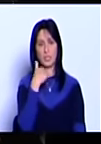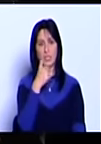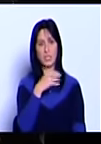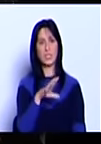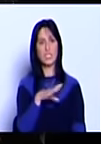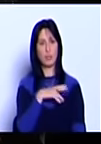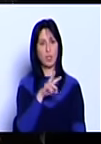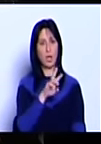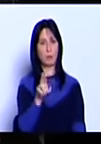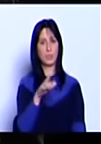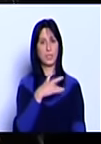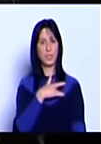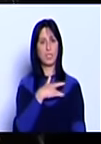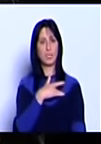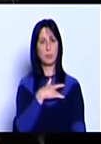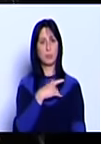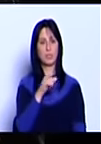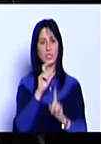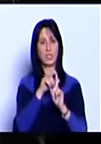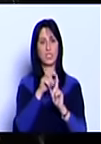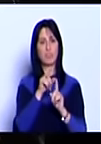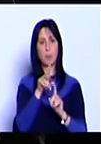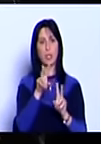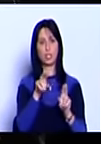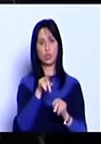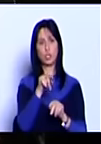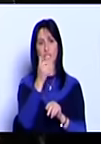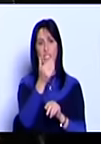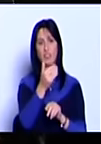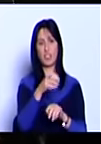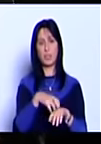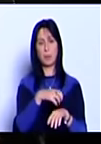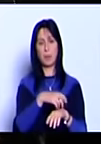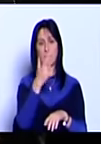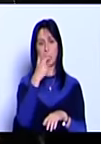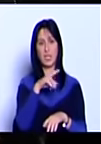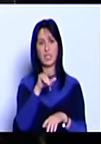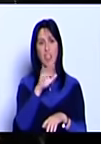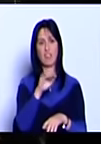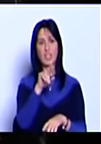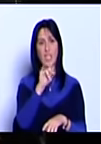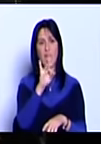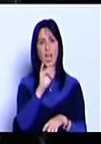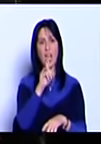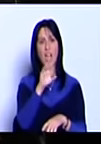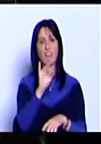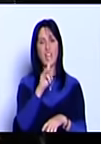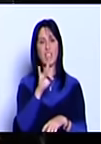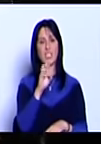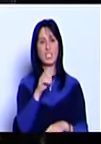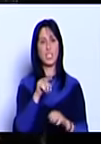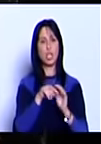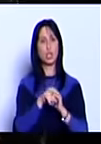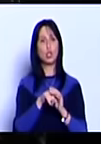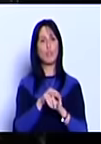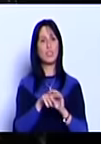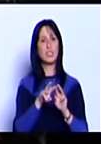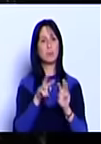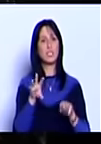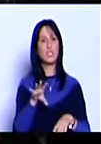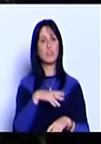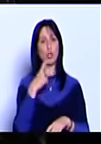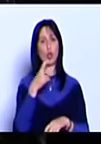იყო ასეთი ტიპის რიტორიკა და მათ შორის თქვენი თანაპარტიელი ბატონი დავით დარახველიძე, რომელიც შემდეგ ტოლვითა და განსახლების მინისტრი